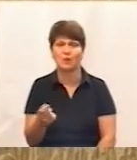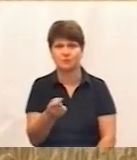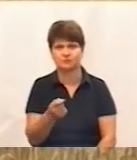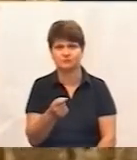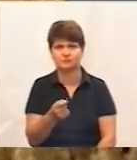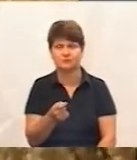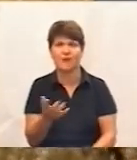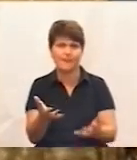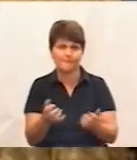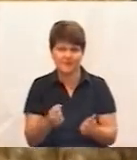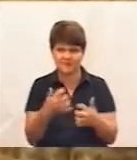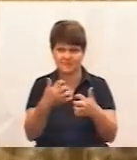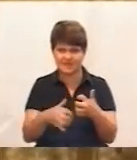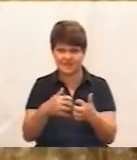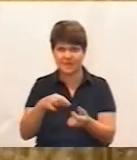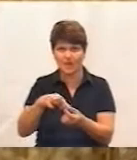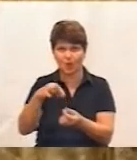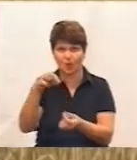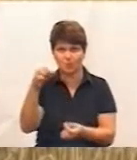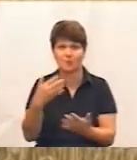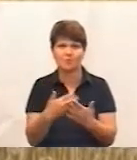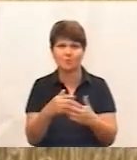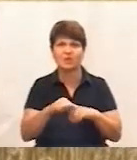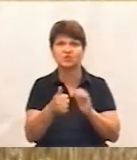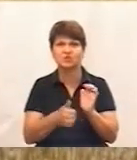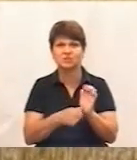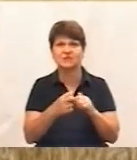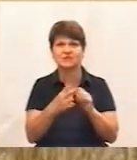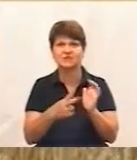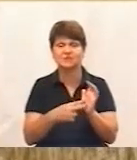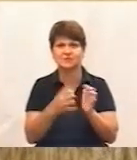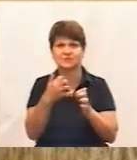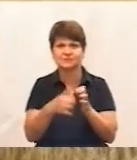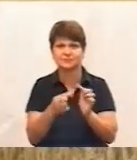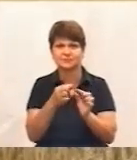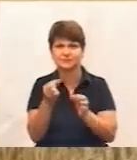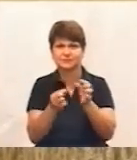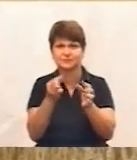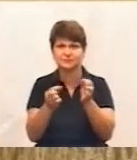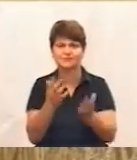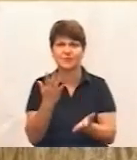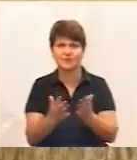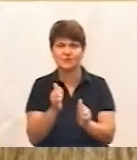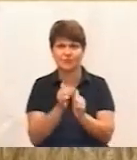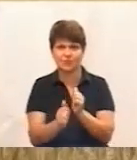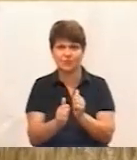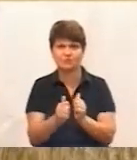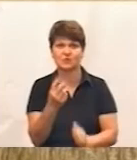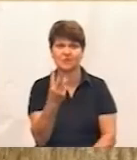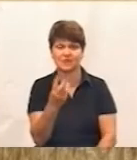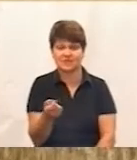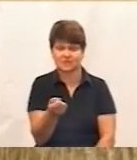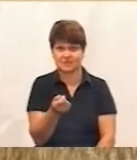середній колос. Ми маємо тут біля 16-17 в середньому колосків. Якщо в кожному приблизно 3